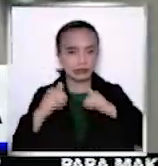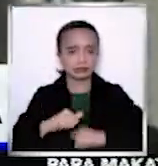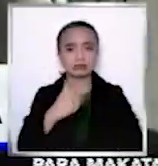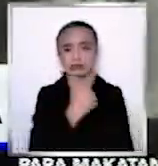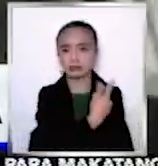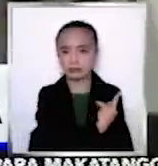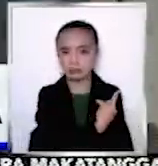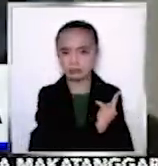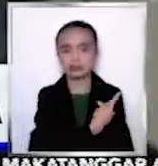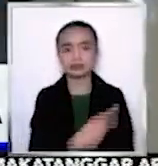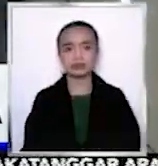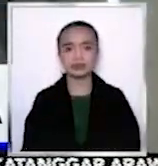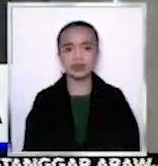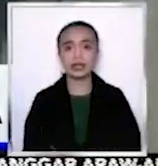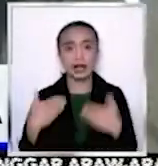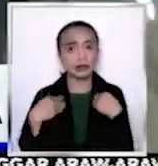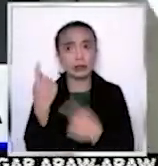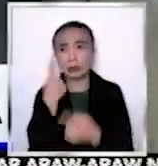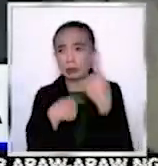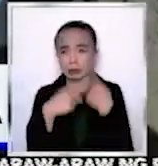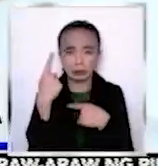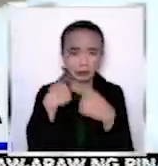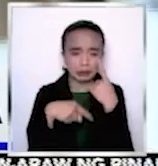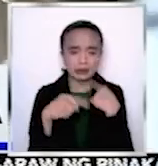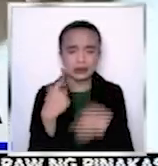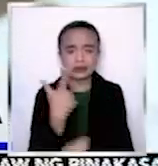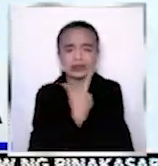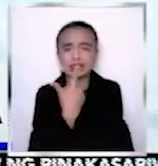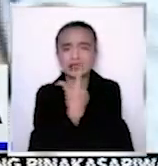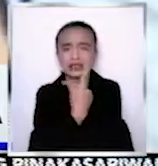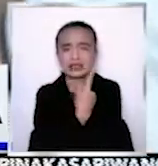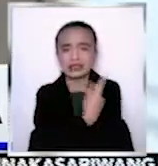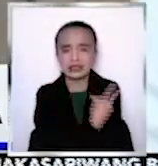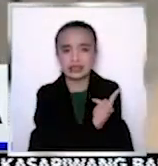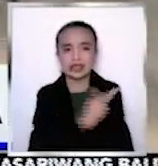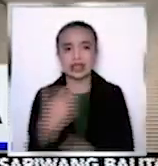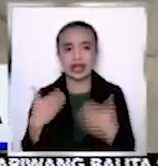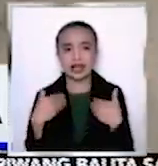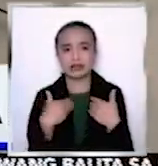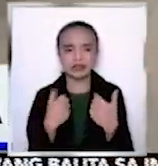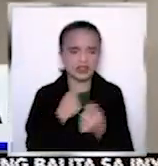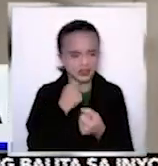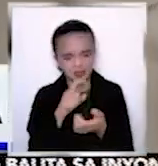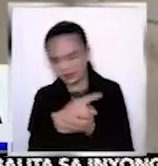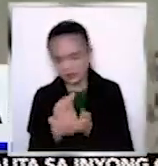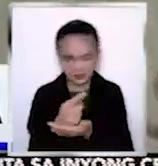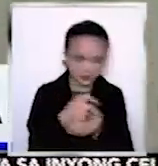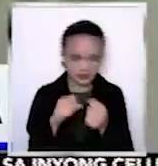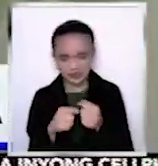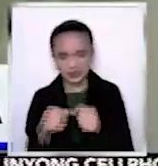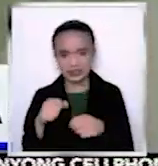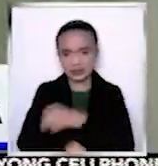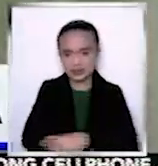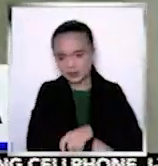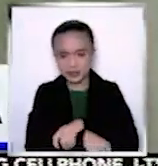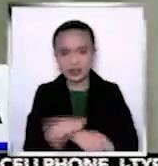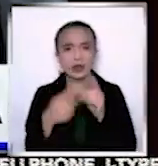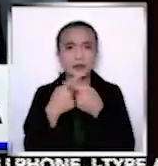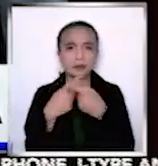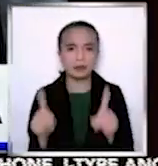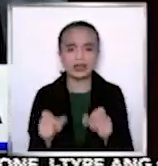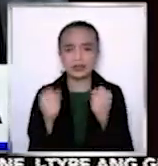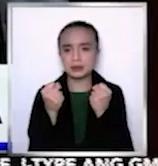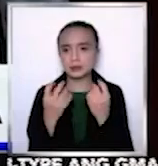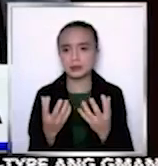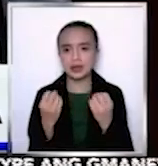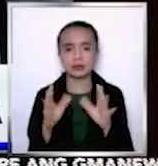Meron ding naiyak na lang habang tinutusok ng hiringgilya. May nagpupumiglas habang hawak ni mami at daddy. Pero mas marami ang kalma lang